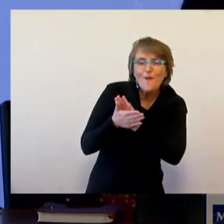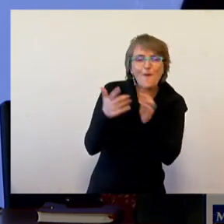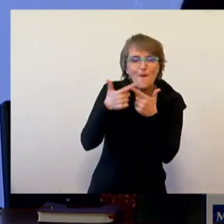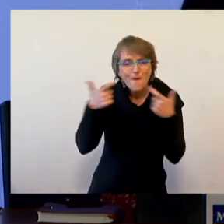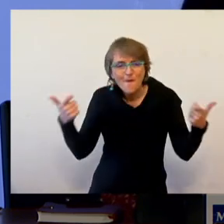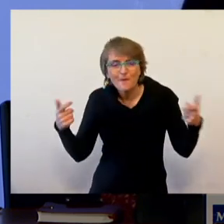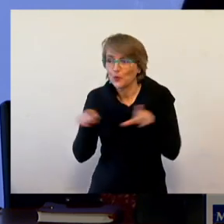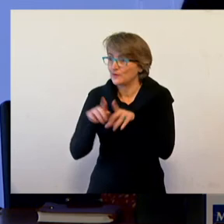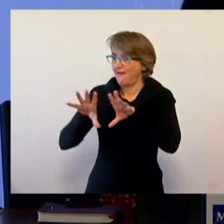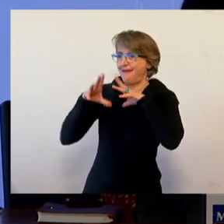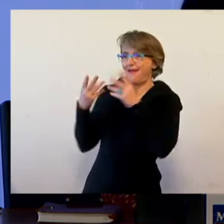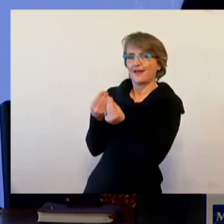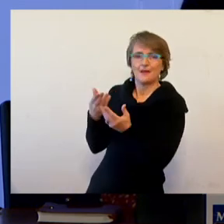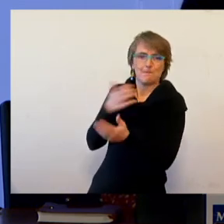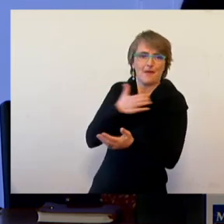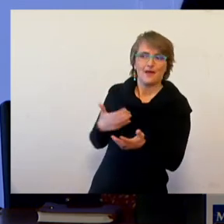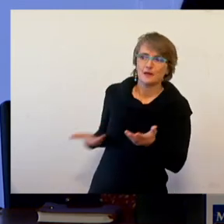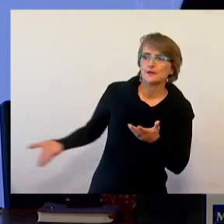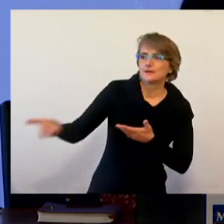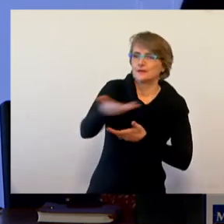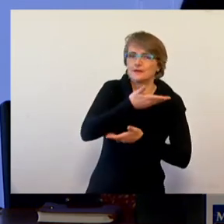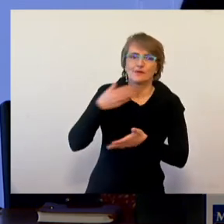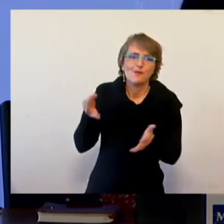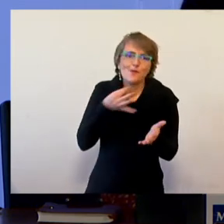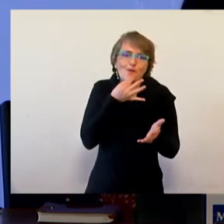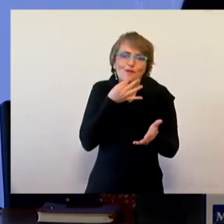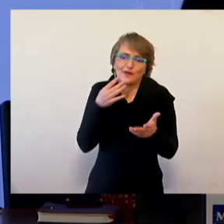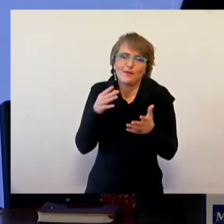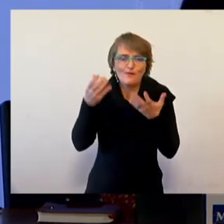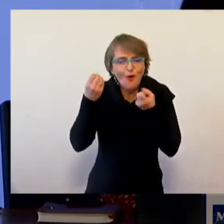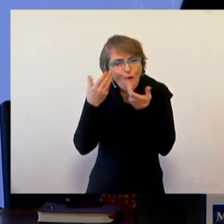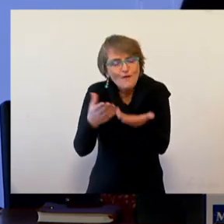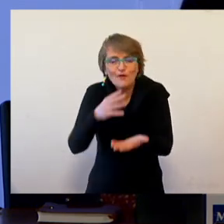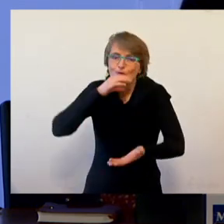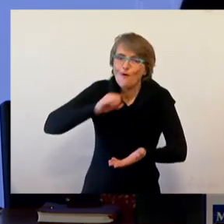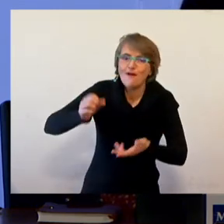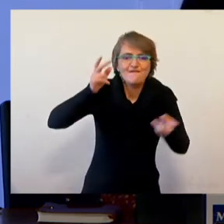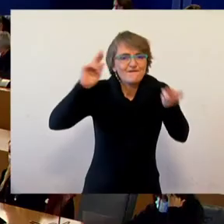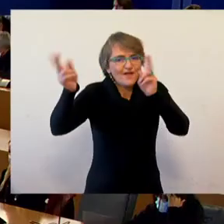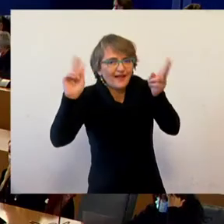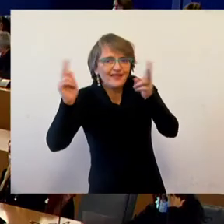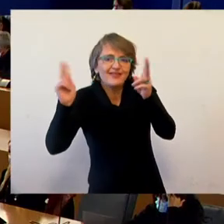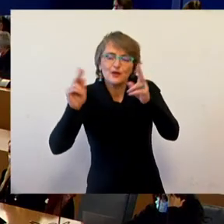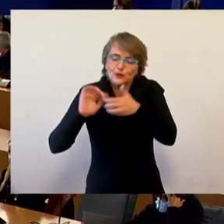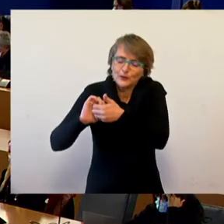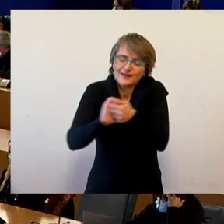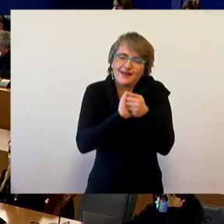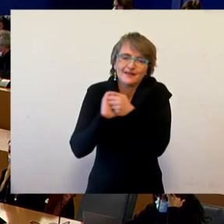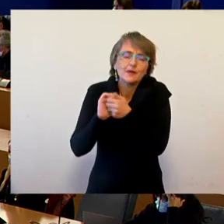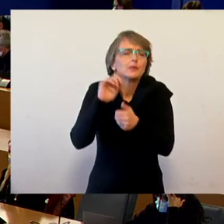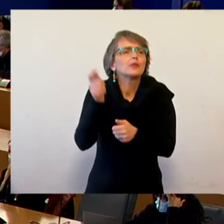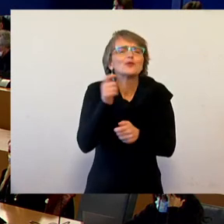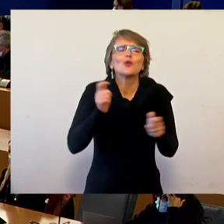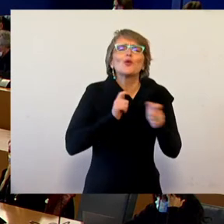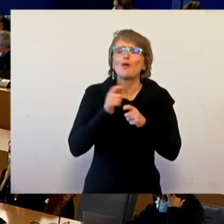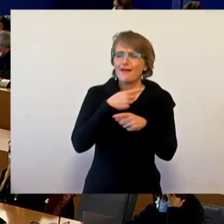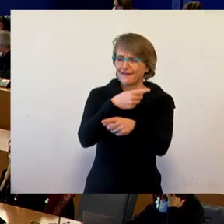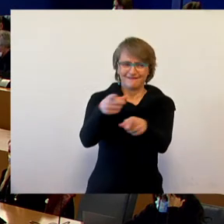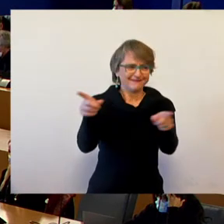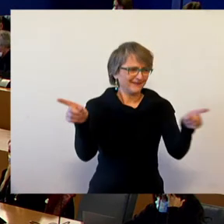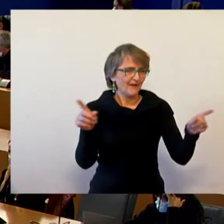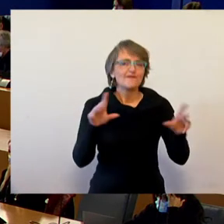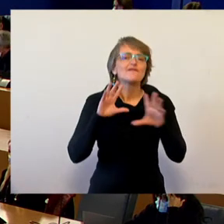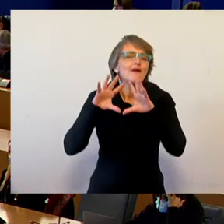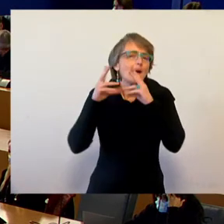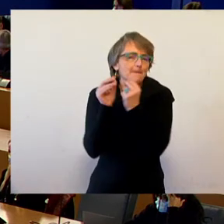la solidarité, qui est un moment en partage. Et mes chers collègues, même si évidemment vous êtes, et c'est bien normal auprès de vos familles, vous êtes